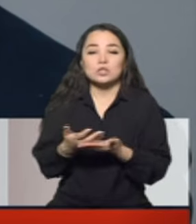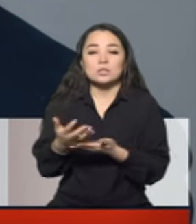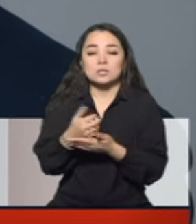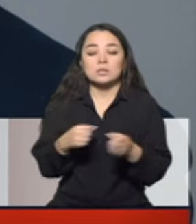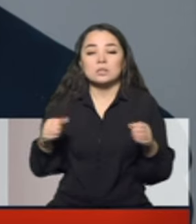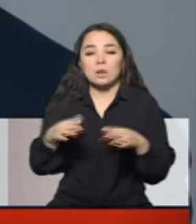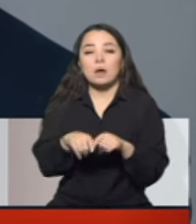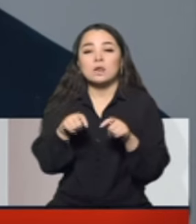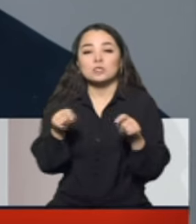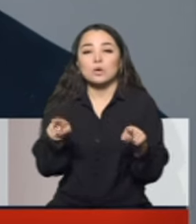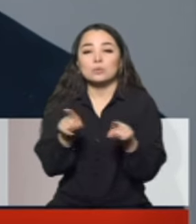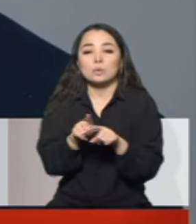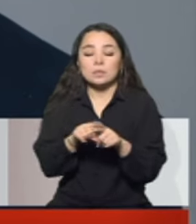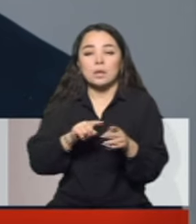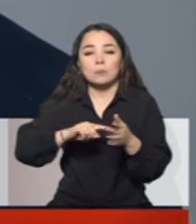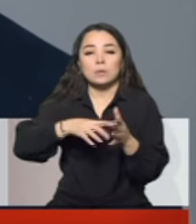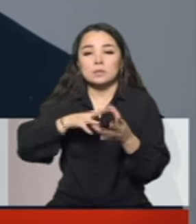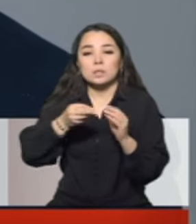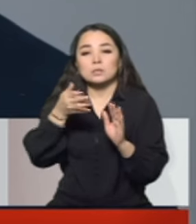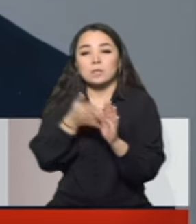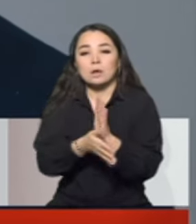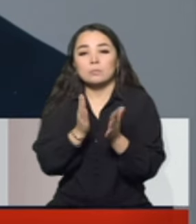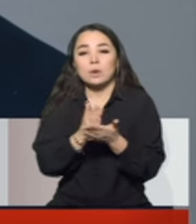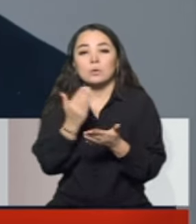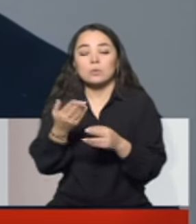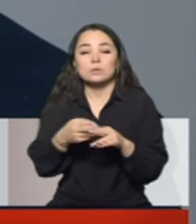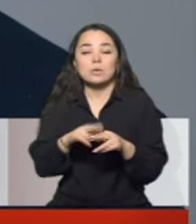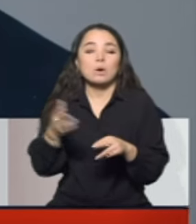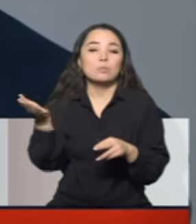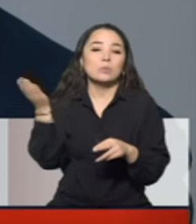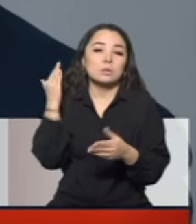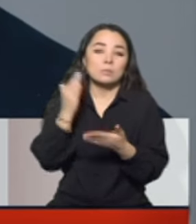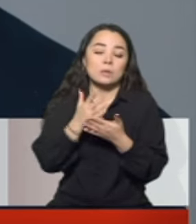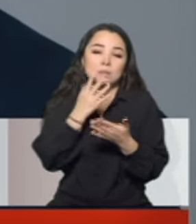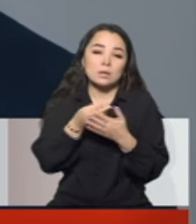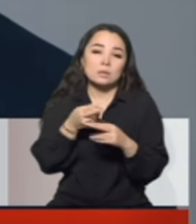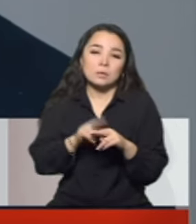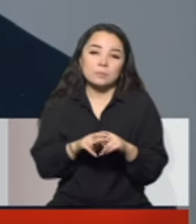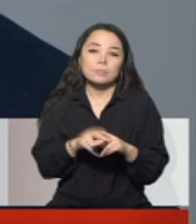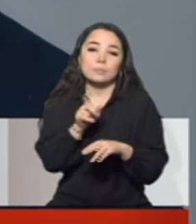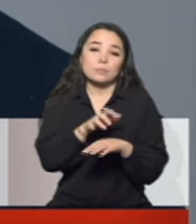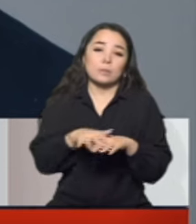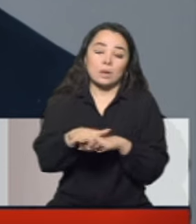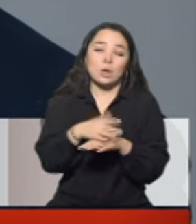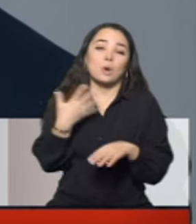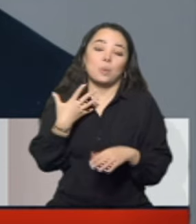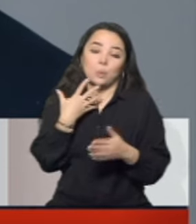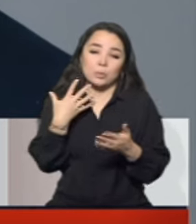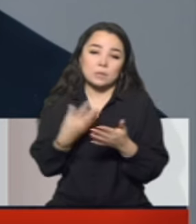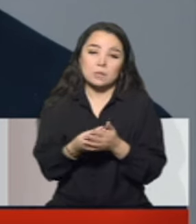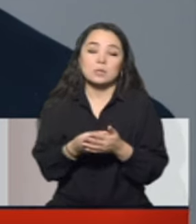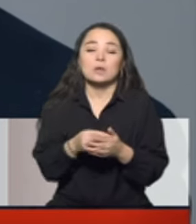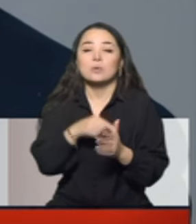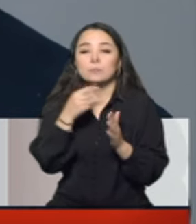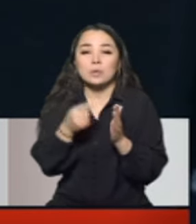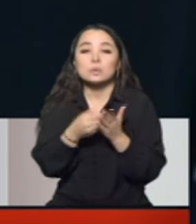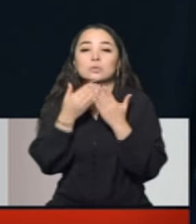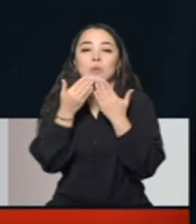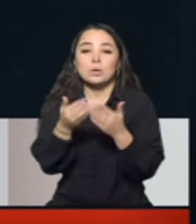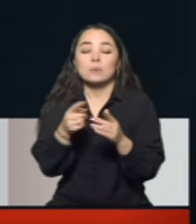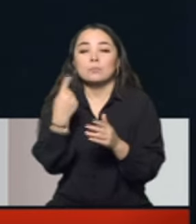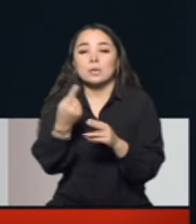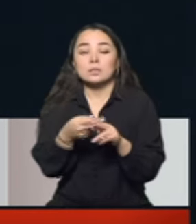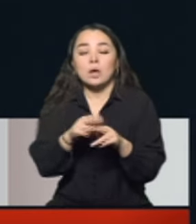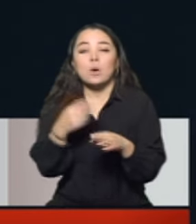жиналымының ашықтығын қамтамасыз ету, оның мақсатты жұмыс алуы, ол бұрыннан бері мынау халықтың өзімен де көтеріліп жүрген мәселелердің